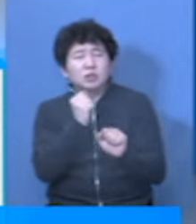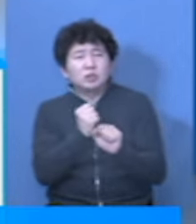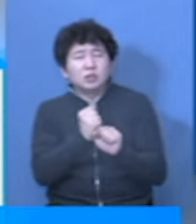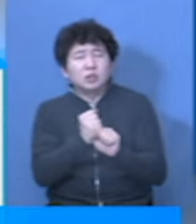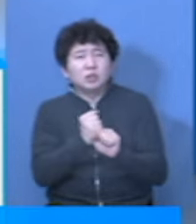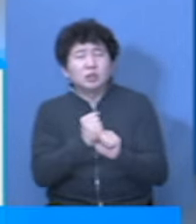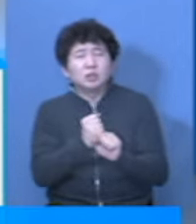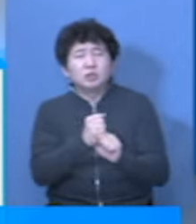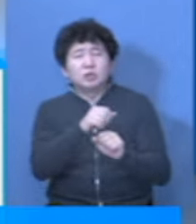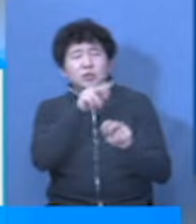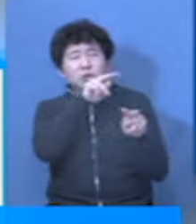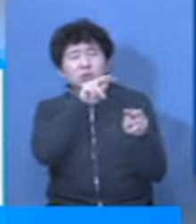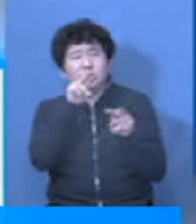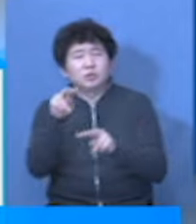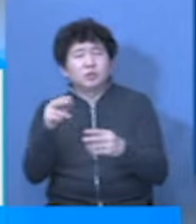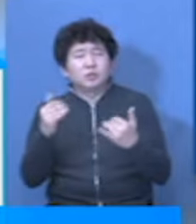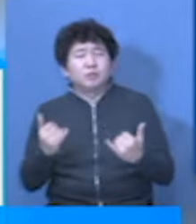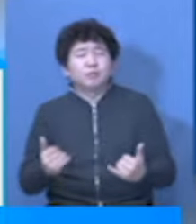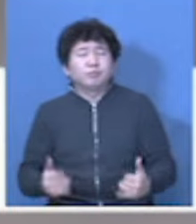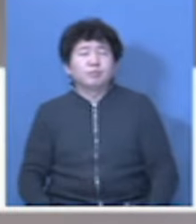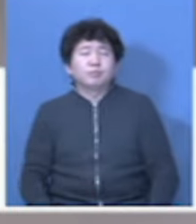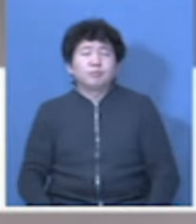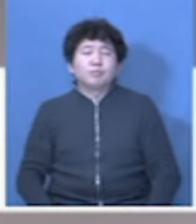ведомстволар бақылауында.